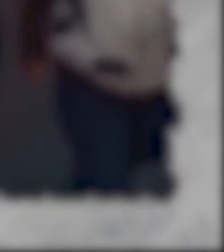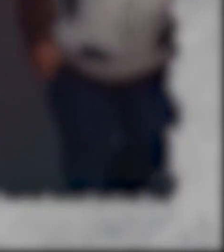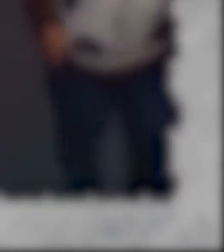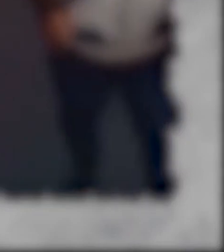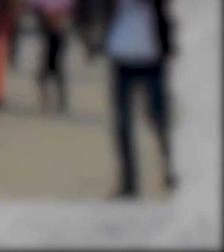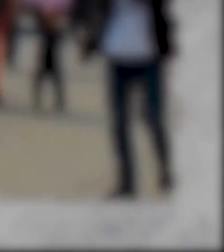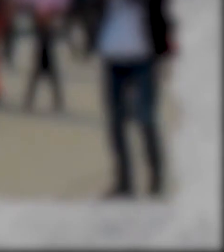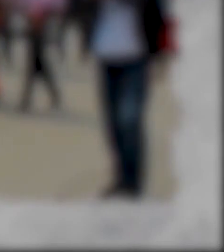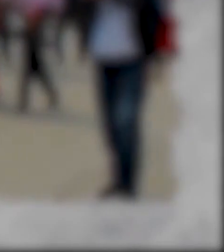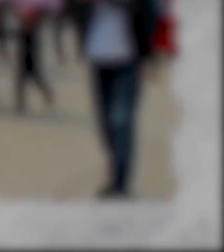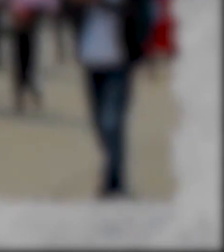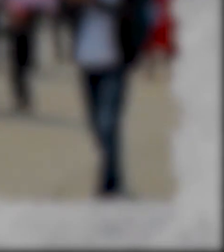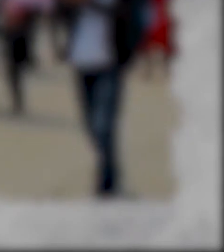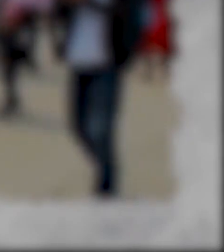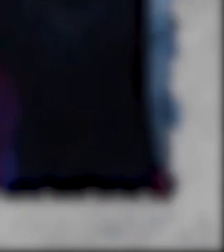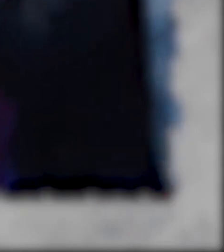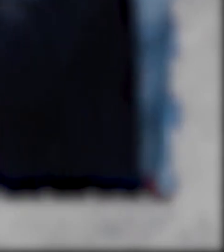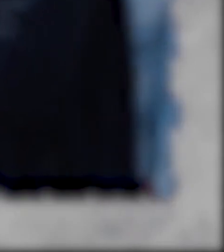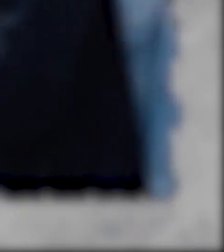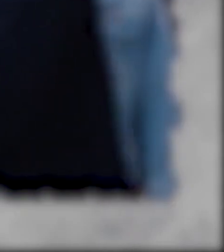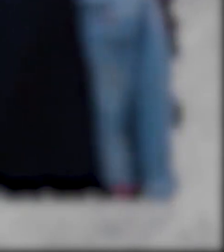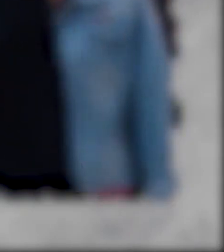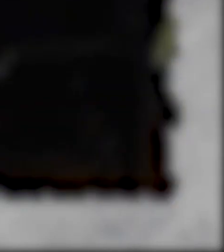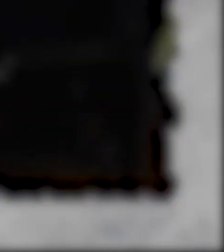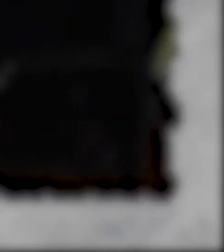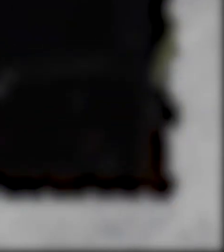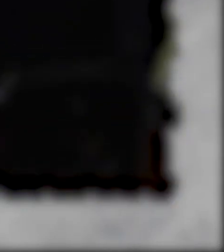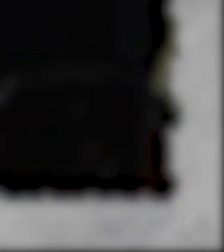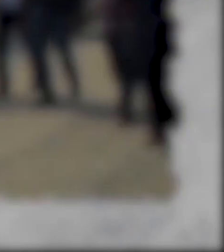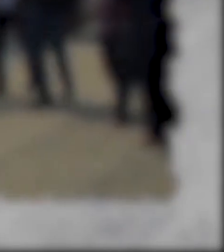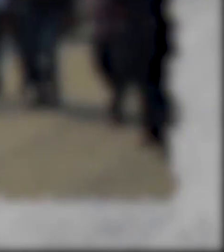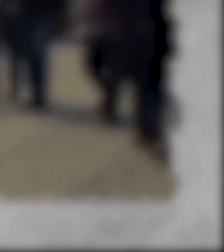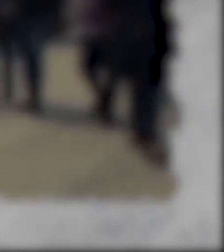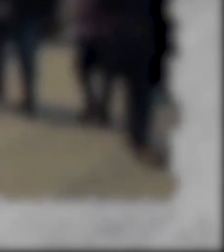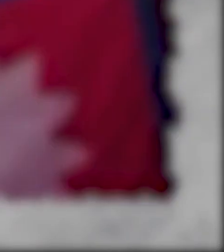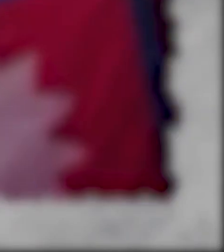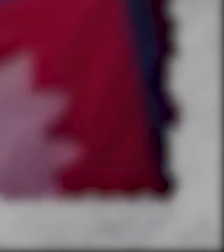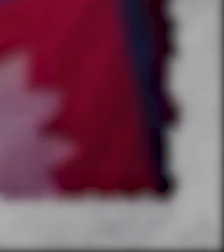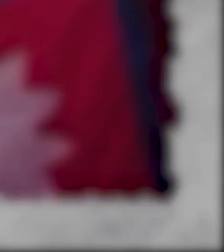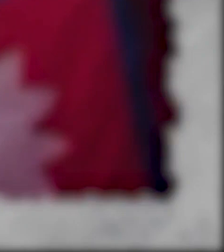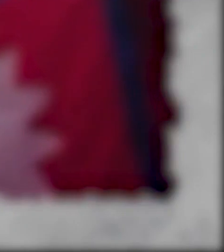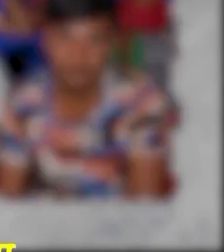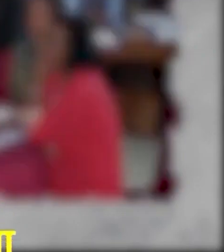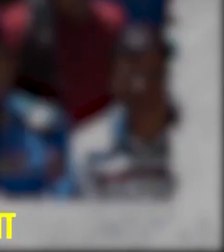समाजको निर्माण गरी विकासको मूल धारमा